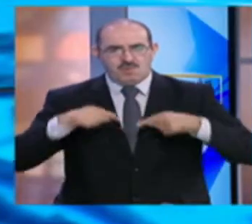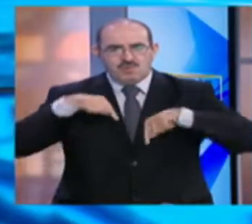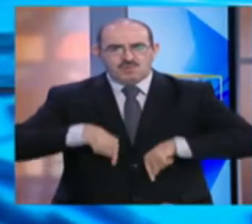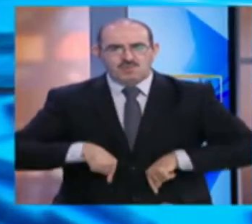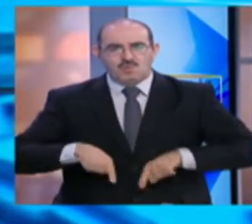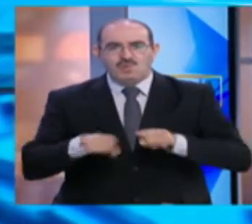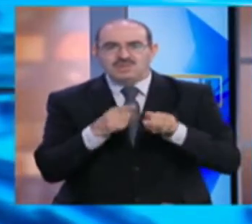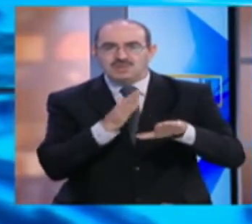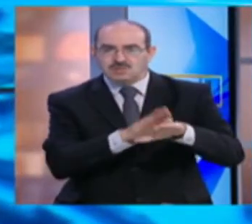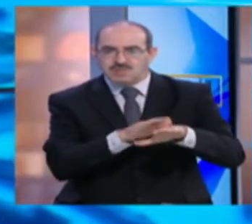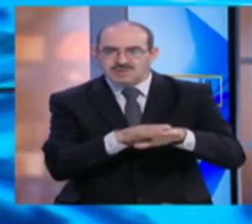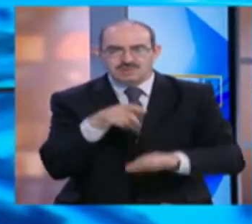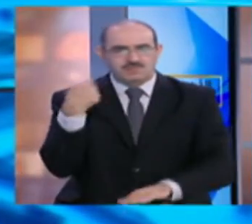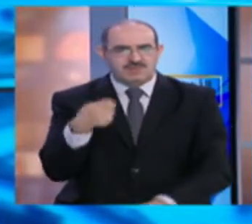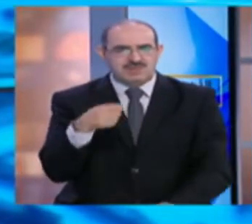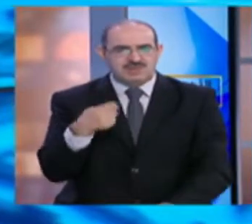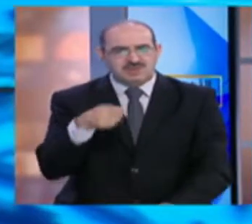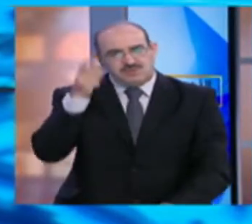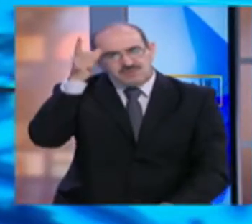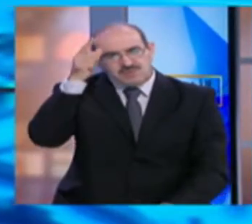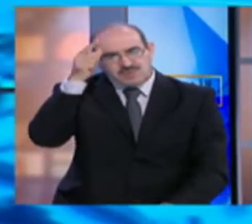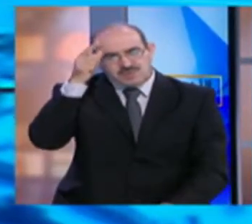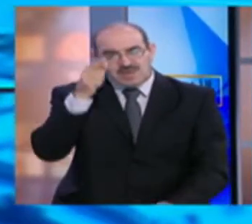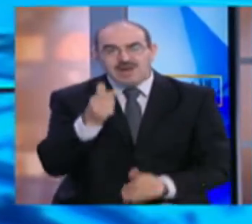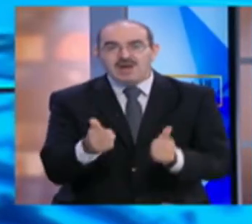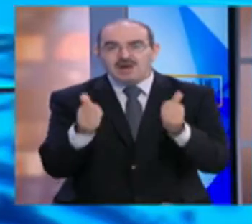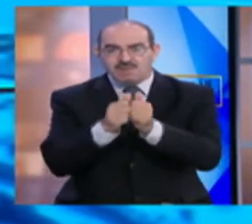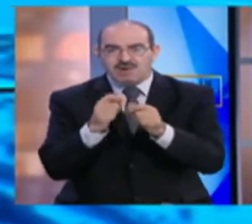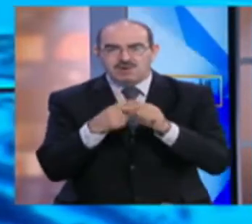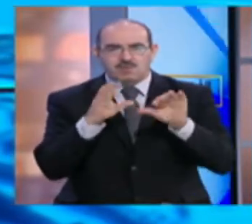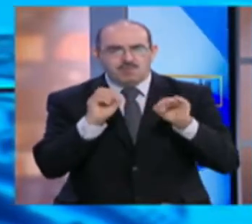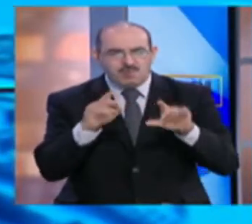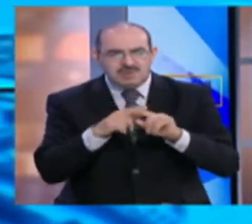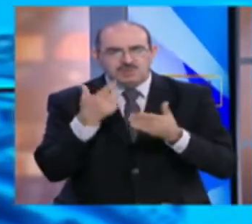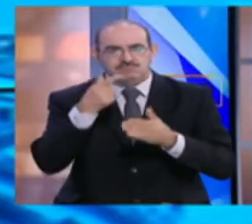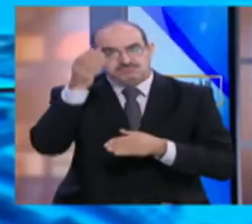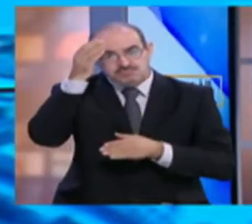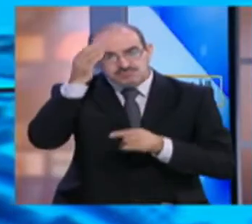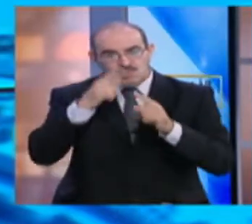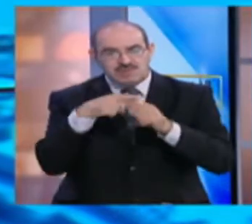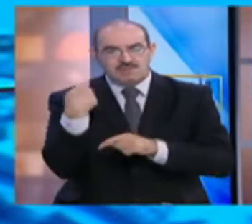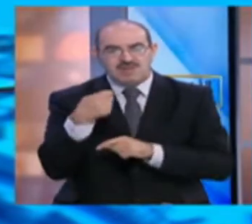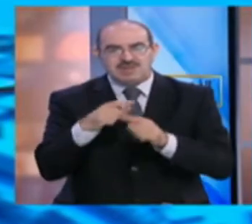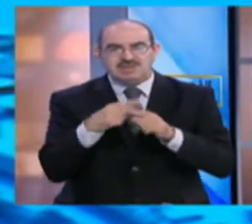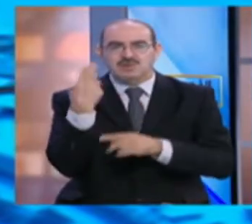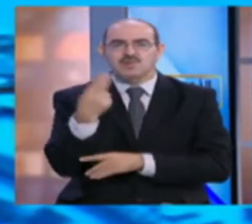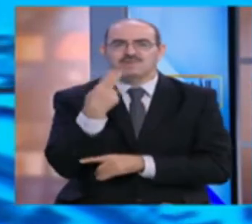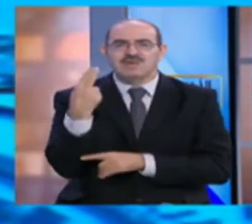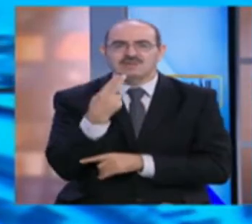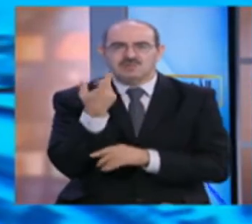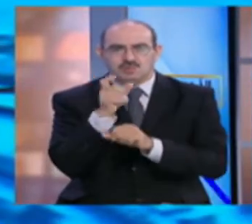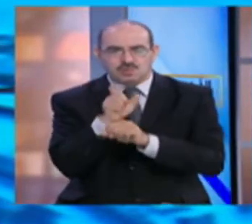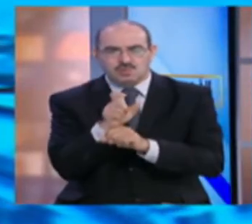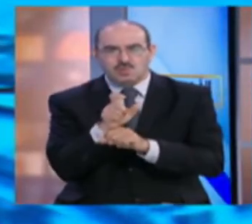الحكومة ومستشاري رئيس الجمهورية إلى جانب أساتذة ورؤساء مختلف الجامعات